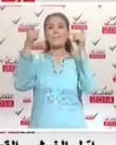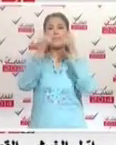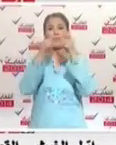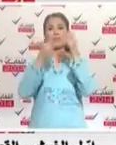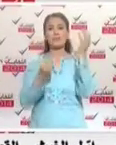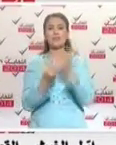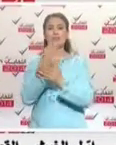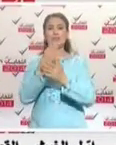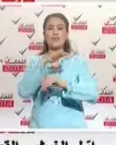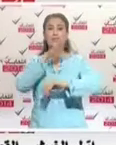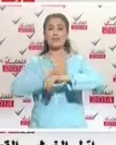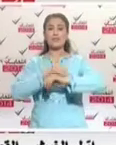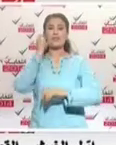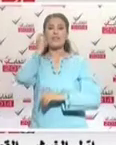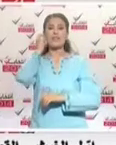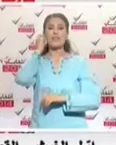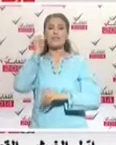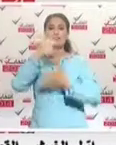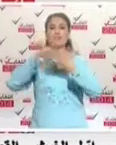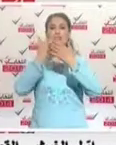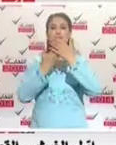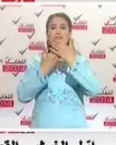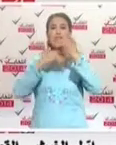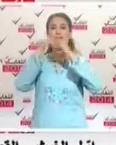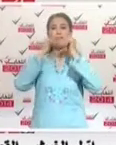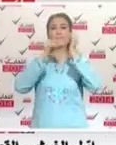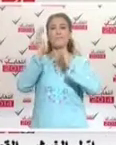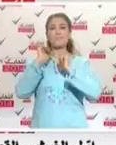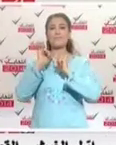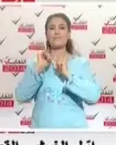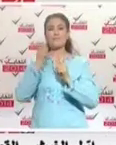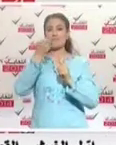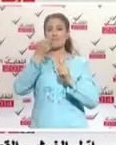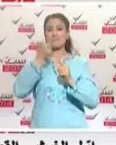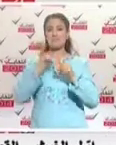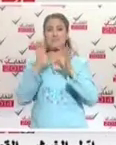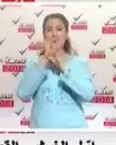المعمل الوحيد الموجود في القصرين وقاع الفليسه متاعه